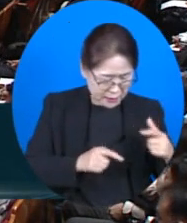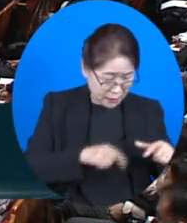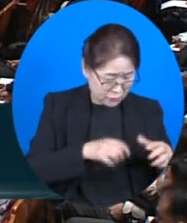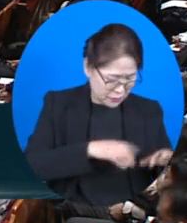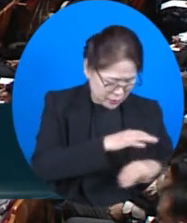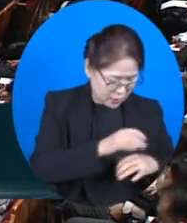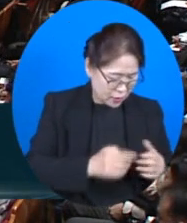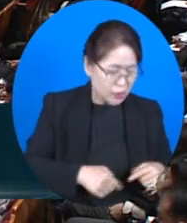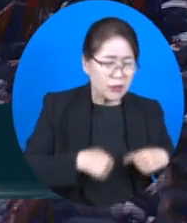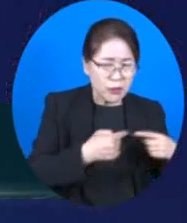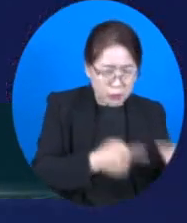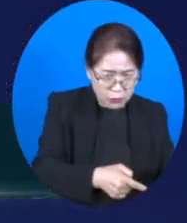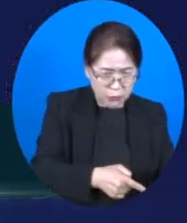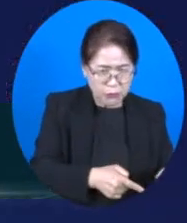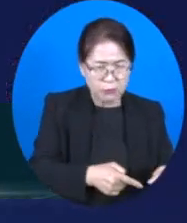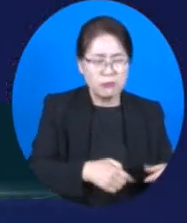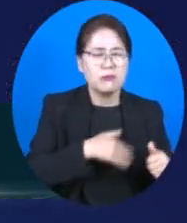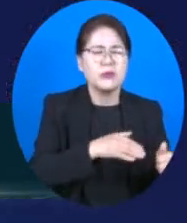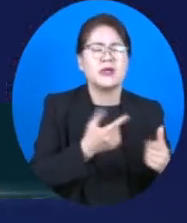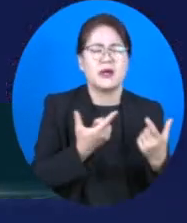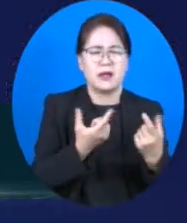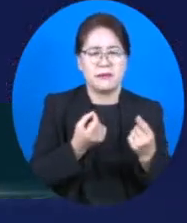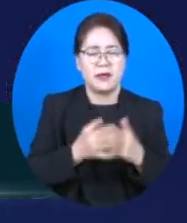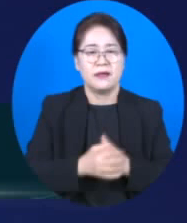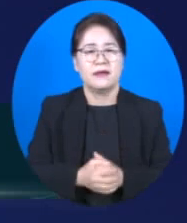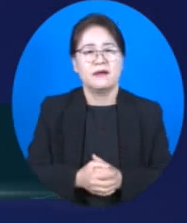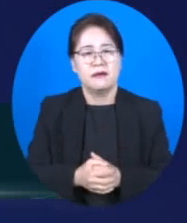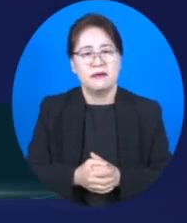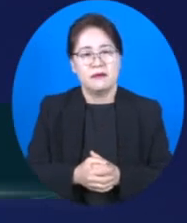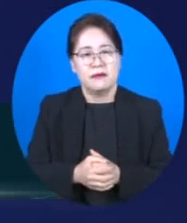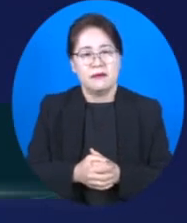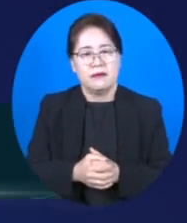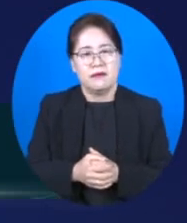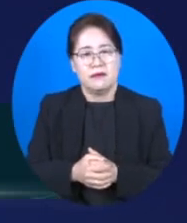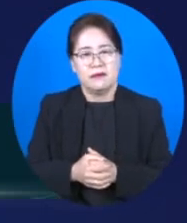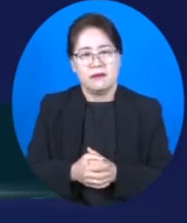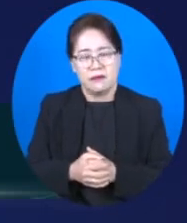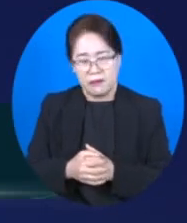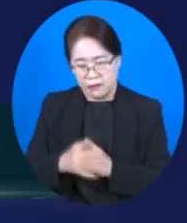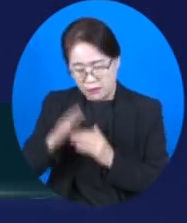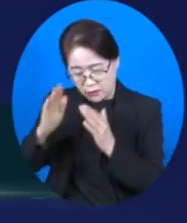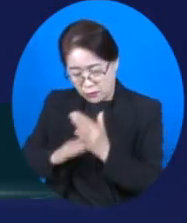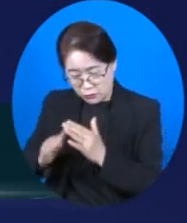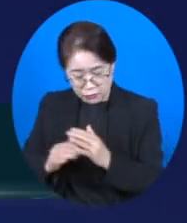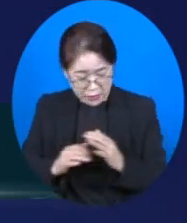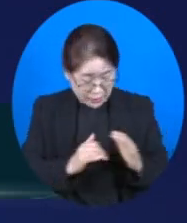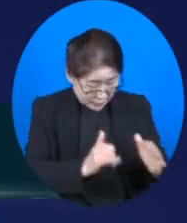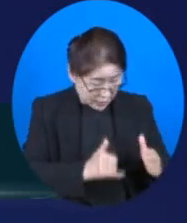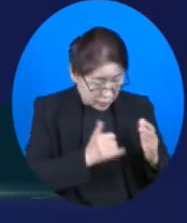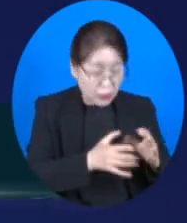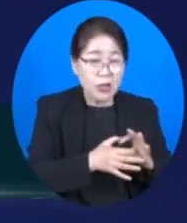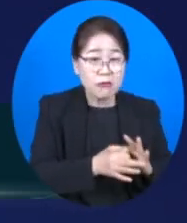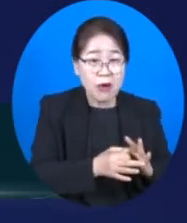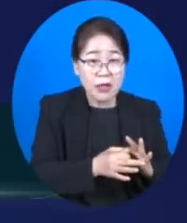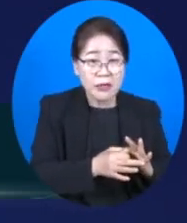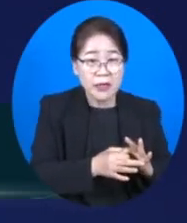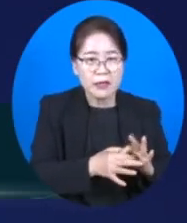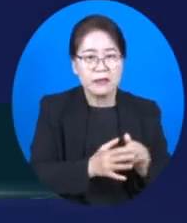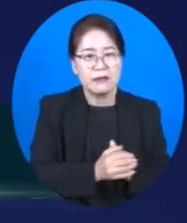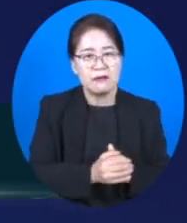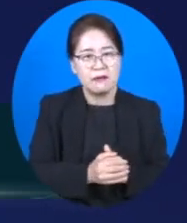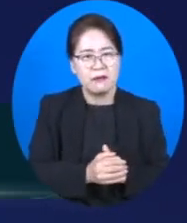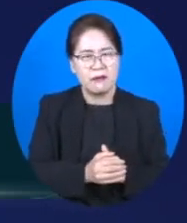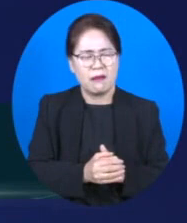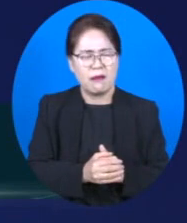같도다. 여러분 무슨 말입니까? 성도와 이 세상과의 관계는 여러분